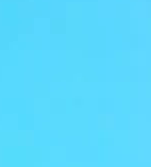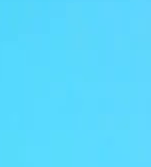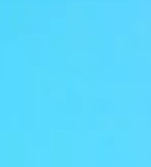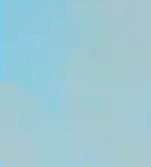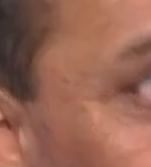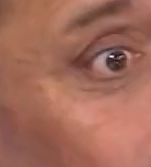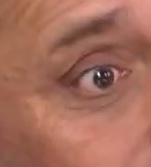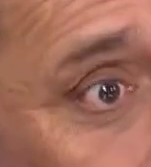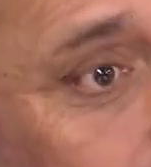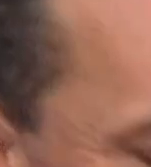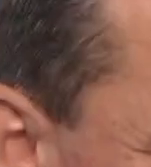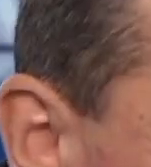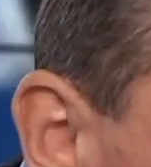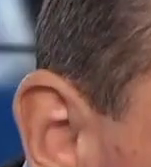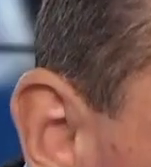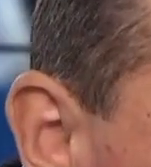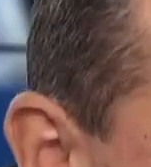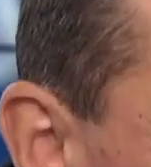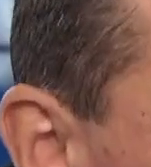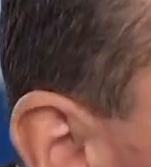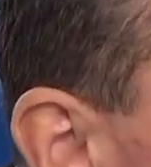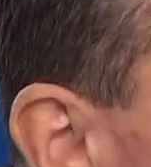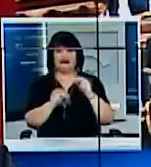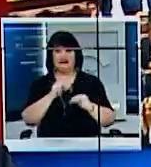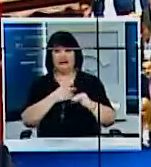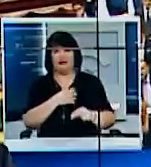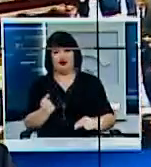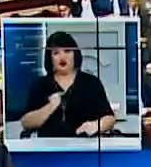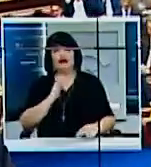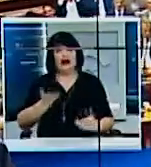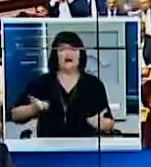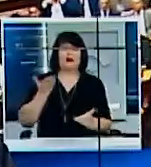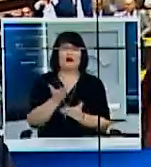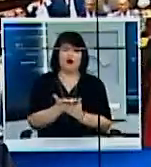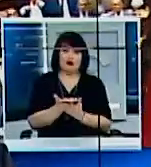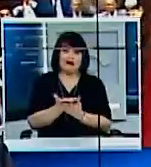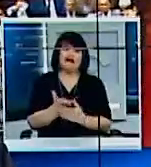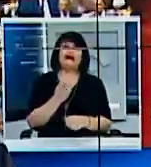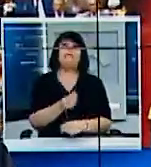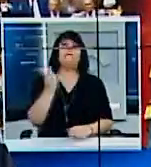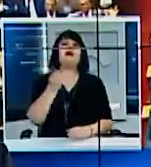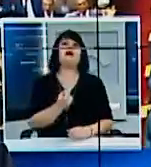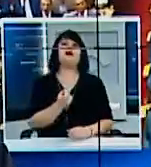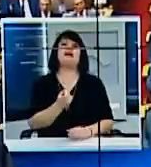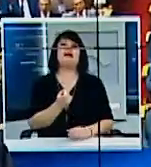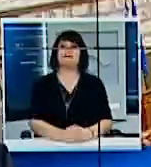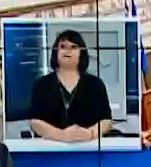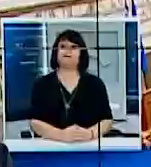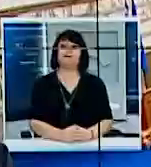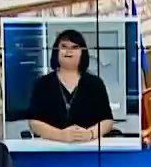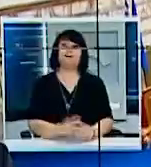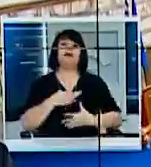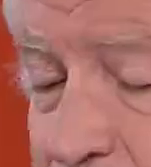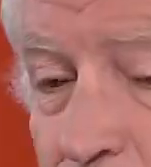λέω. Δεν θέλω όμως να μπω σε αυτό το. Στο τέλος της μέρας. Στο τέλος της μέρας. Ο Τσακαλώτος ήταν ειλικρινής. Απέναντι